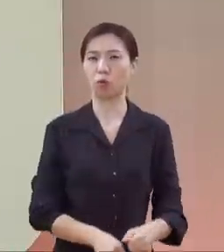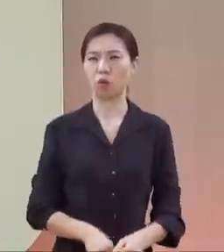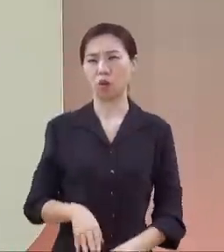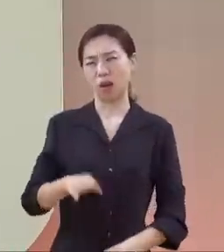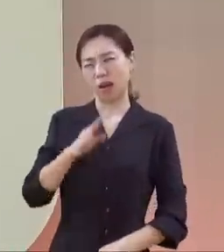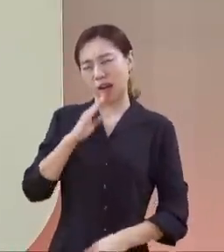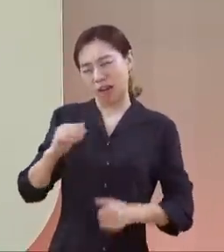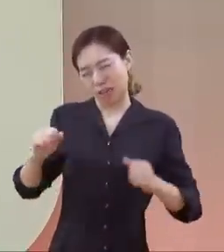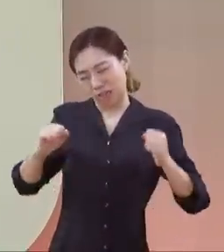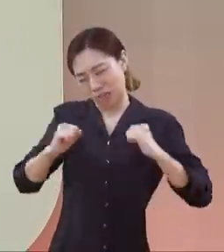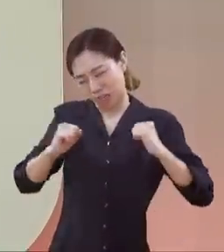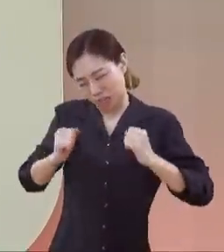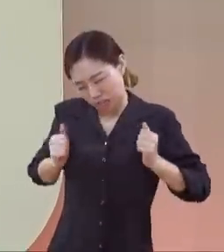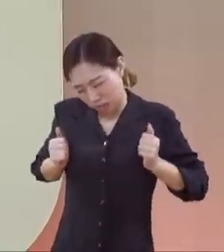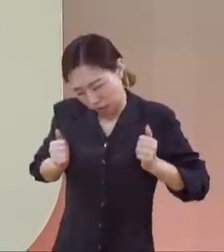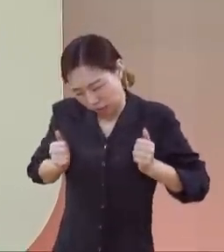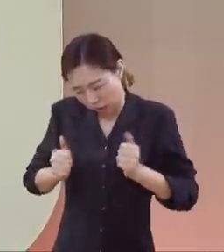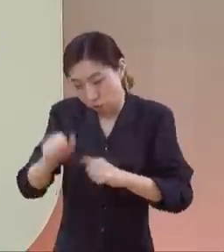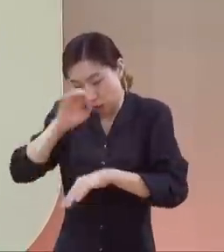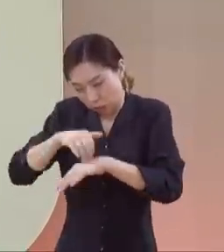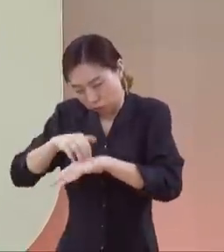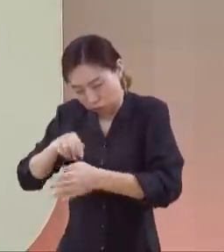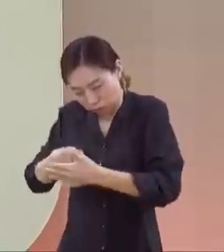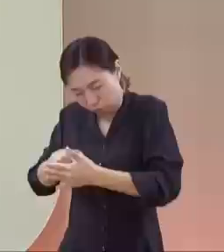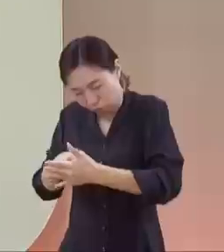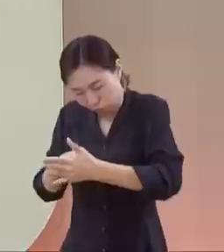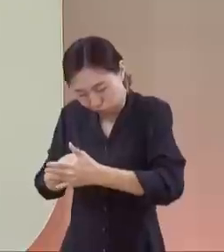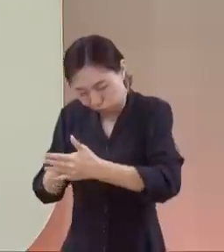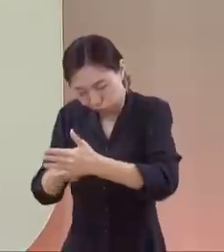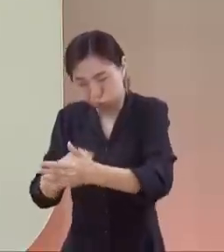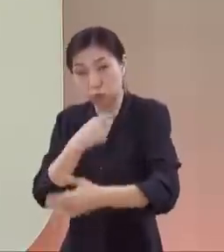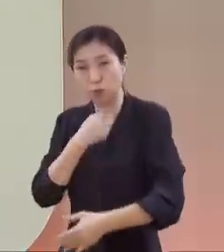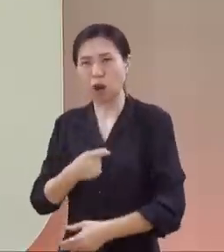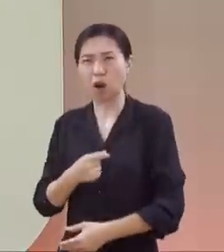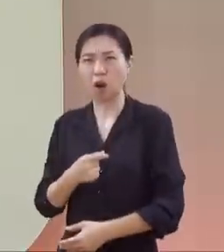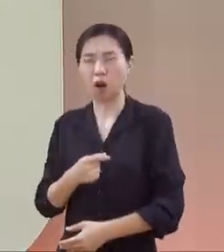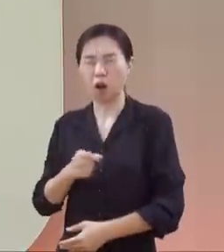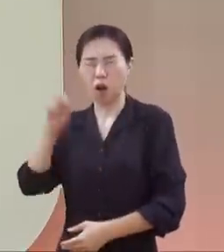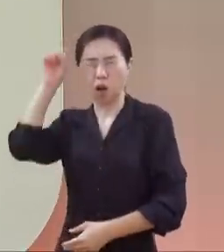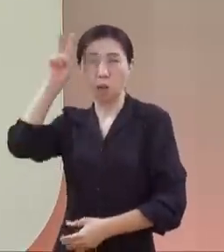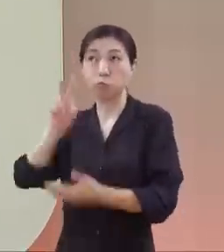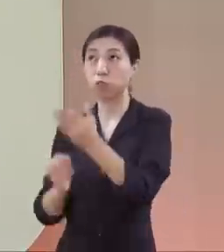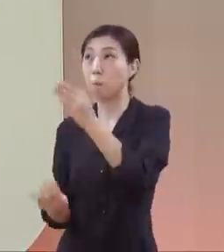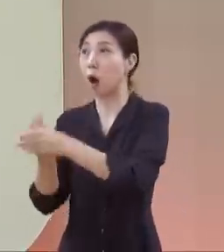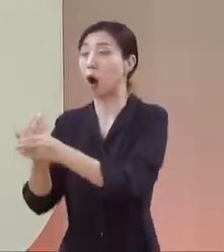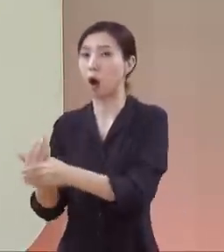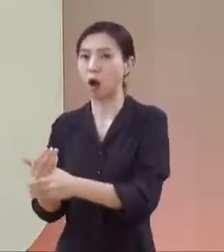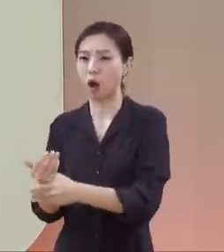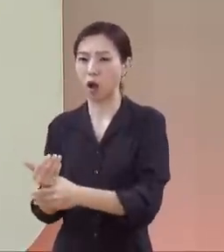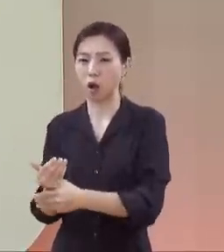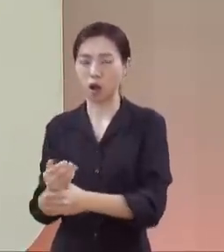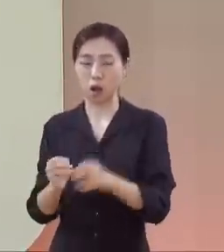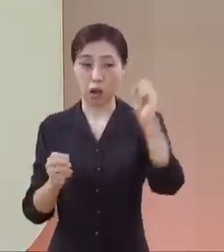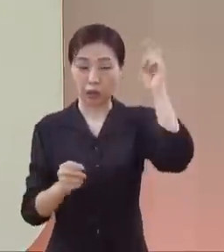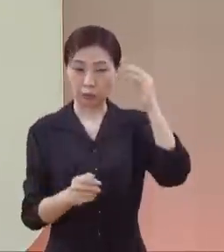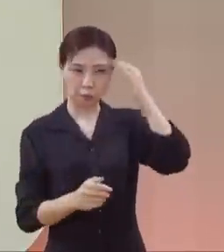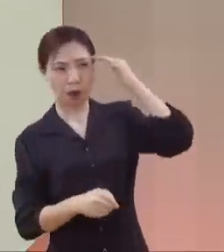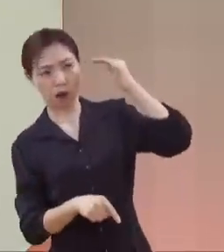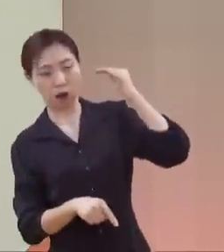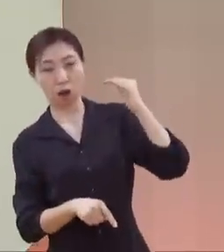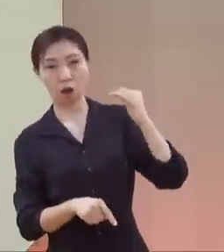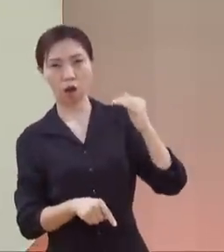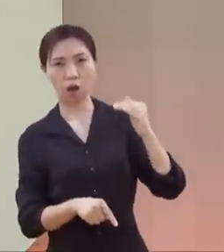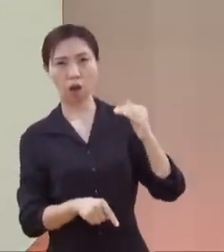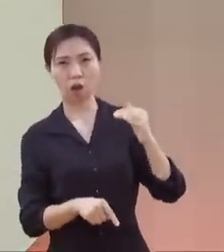정말 미친듯이 공부하고 싶고 수행하고 싶은데 자꾸 오만가지 안 좋은 일들 생기고 자꾸 장애가 생겨 가지고